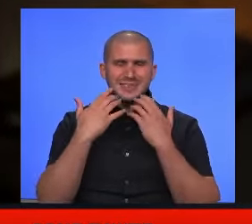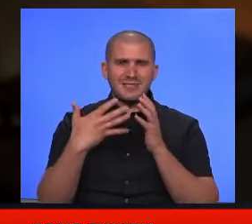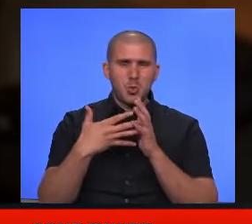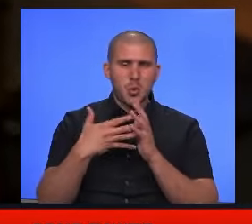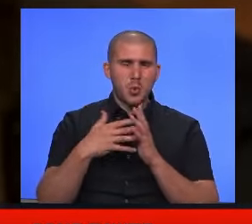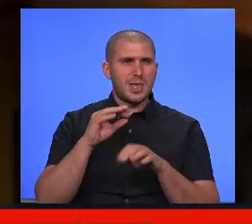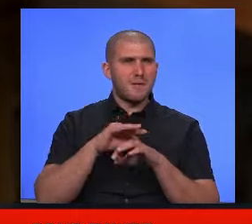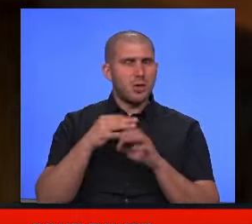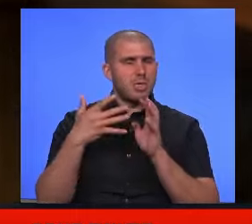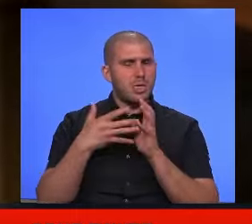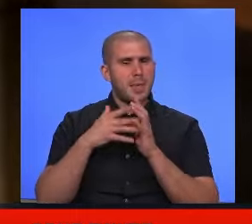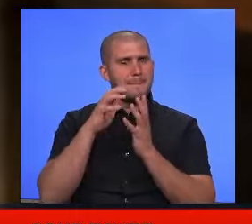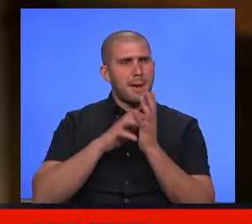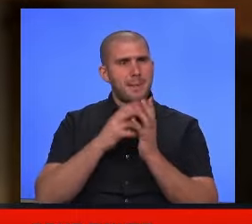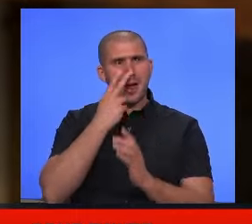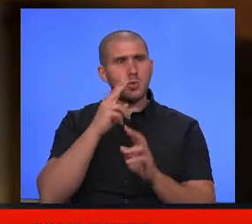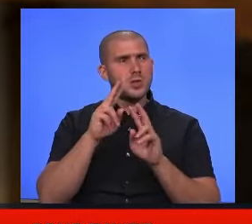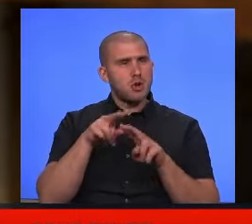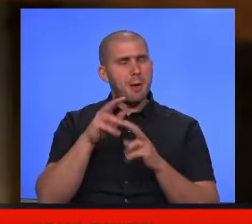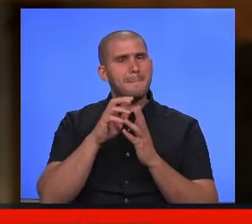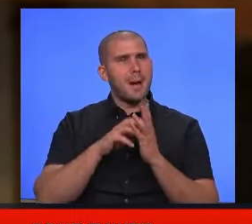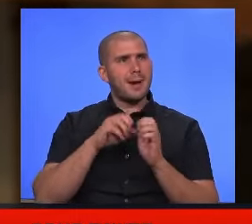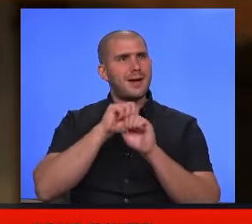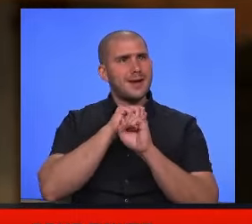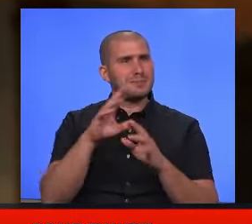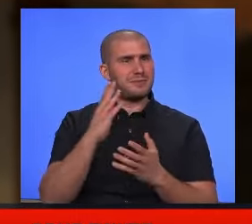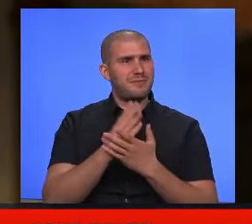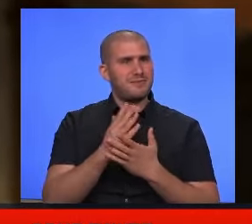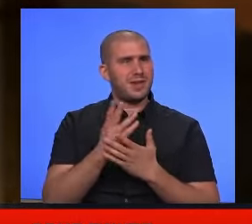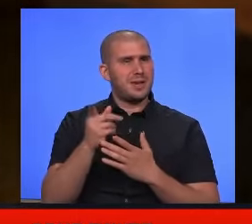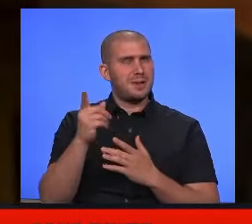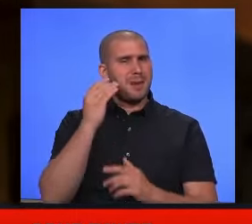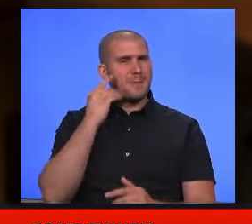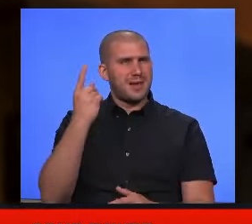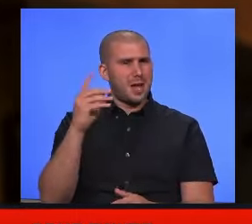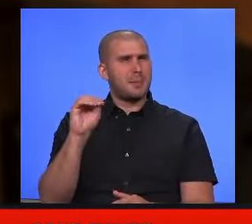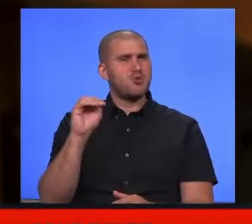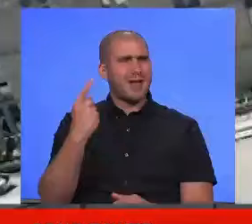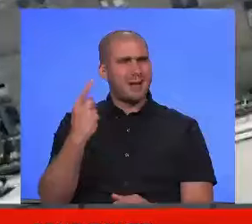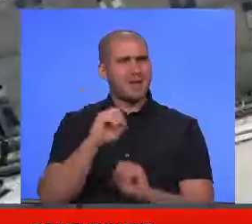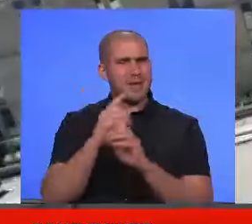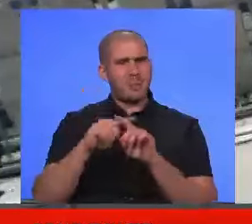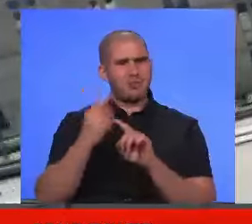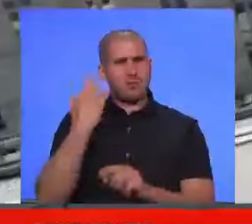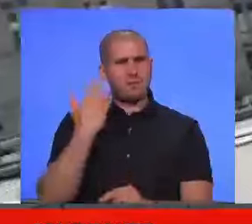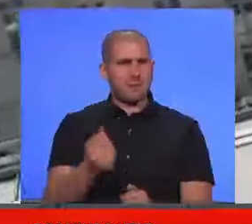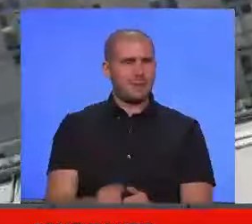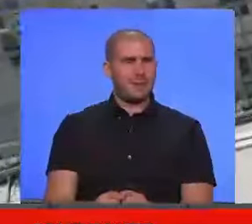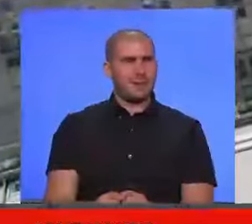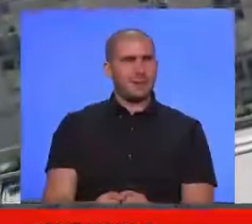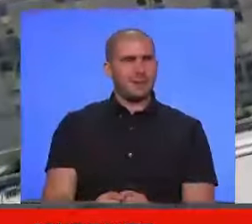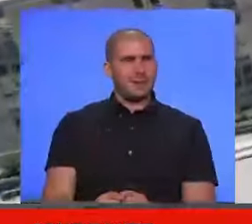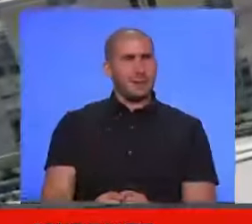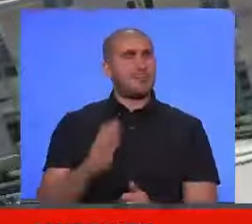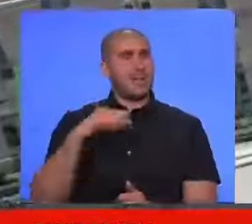ספרות רפואית. כן. מסתכלים על מאמרים ובאמת ראינו שיש מאמר שהתפרסם, ממישיגן באמת שהתפרסם כמה חודשים לפני.